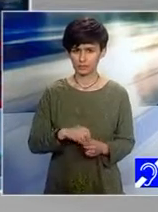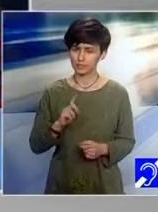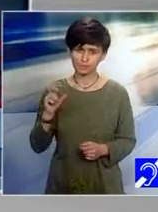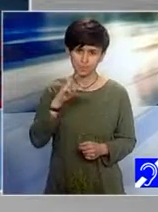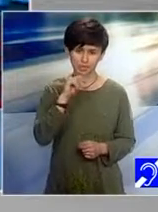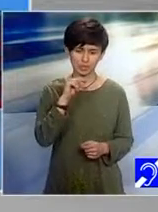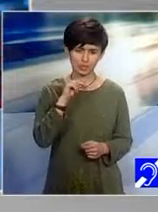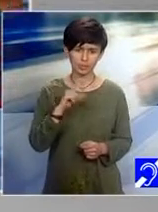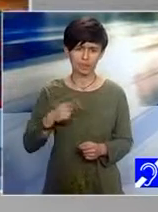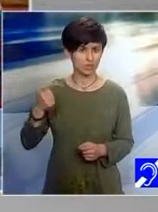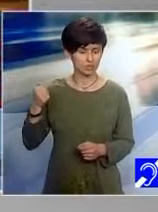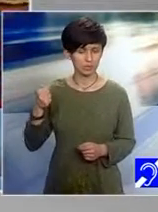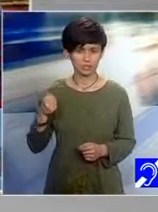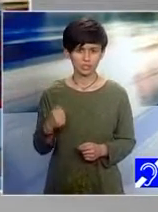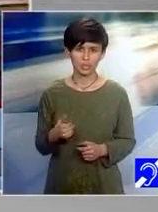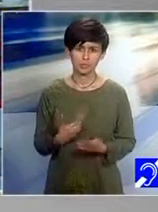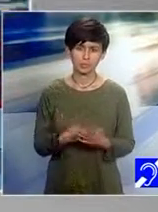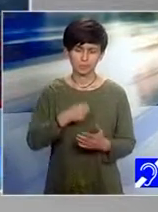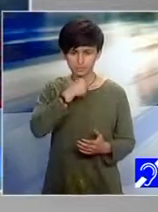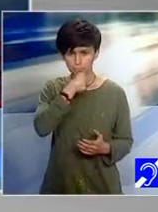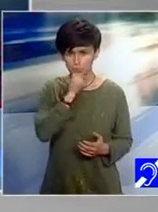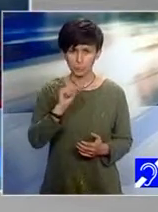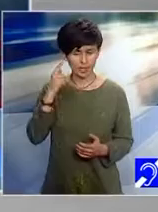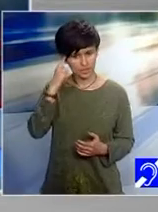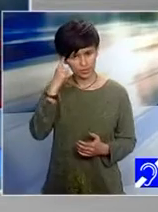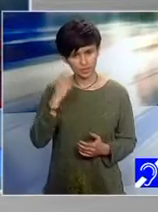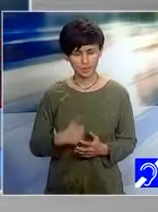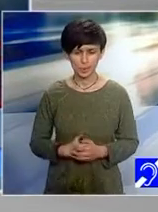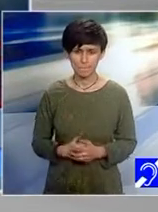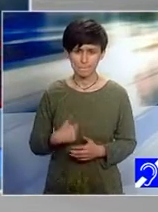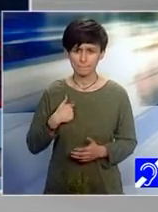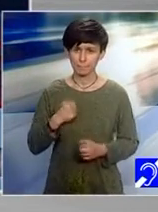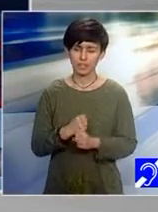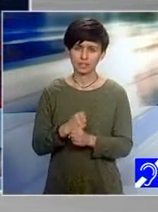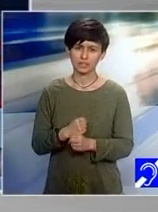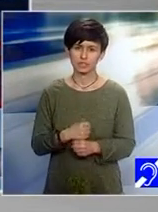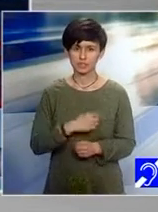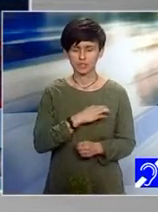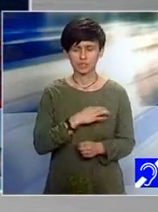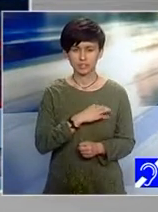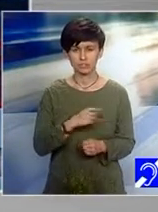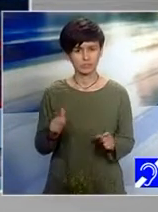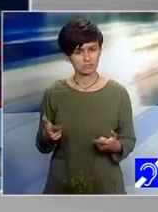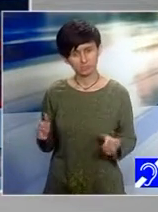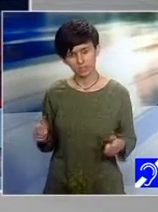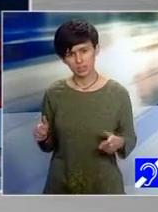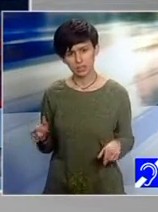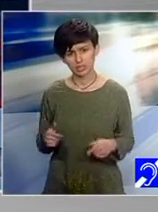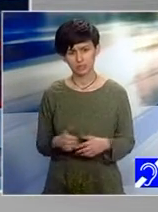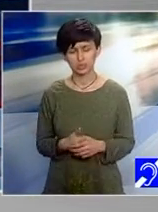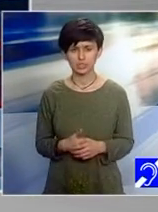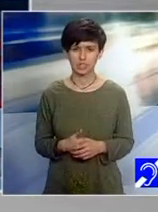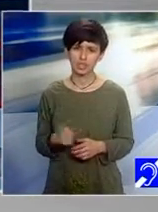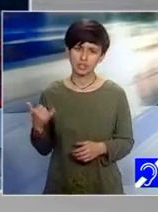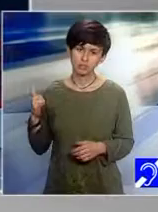că bunica nu știa. Mama a terminat Academia de Muzică, după aceea la Moscova, doctorat, a ajuns în România prin tatăl